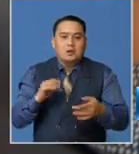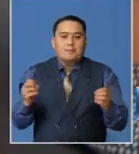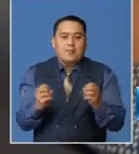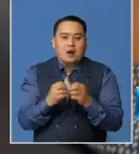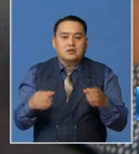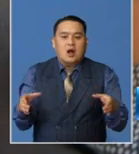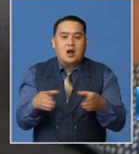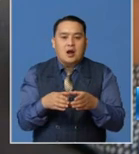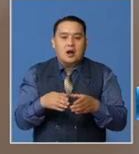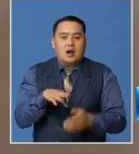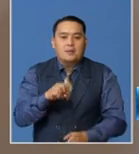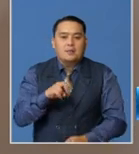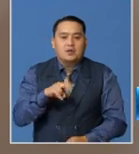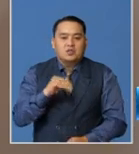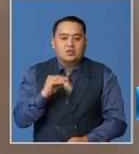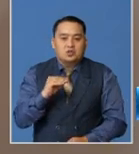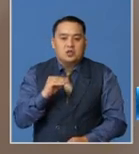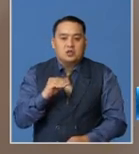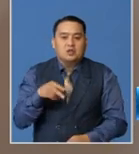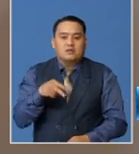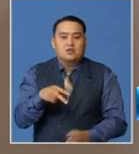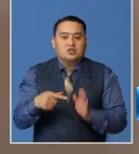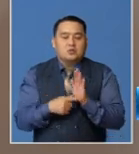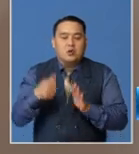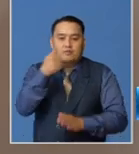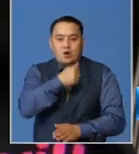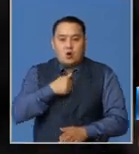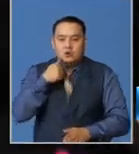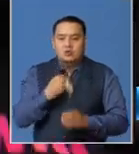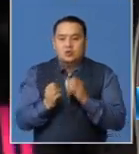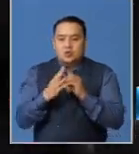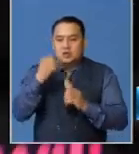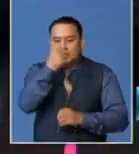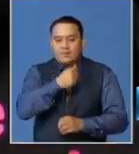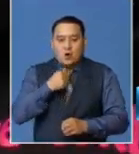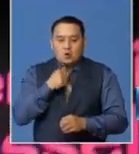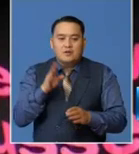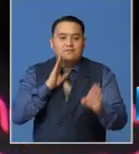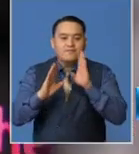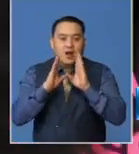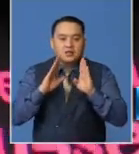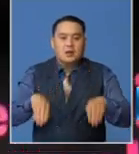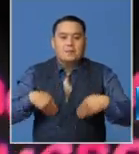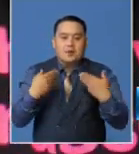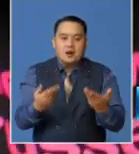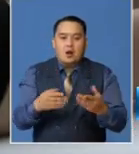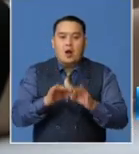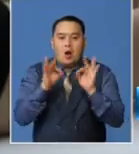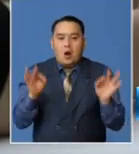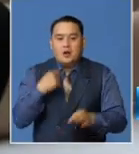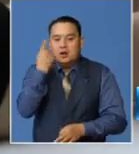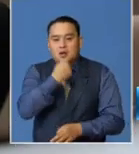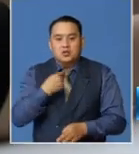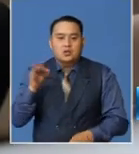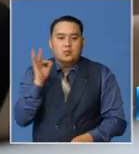британской компании cambridge аналитика с 2007 по 2014 годы facebook передала и массивный объем личных